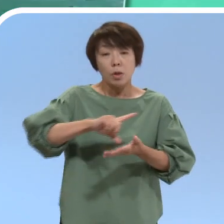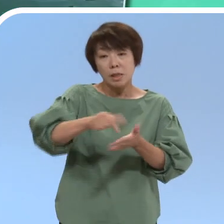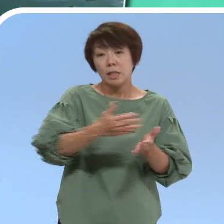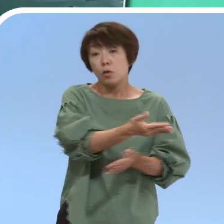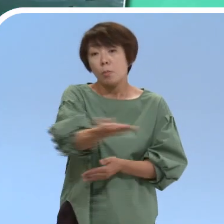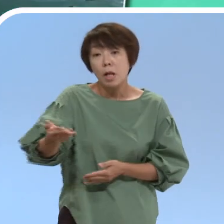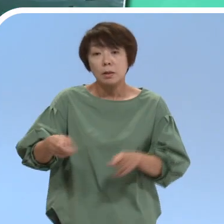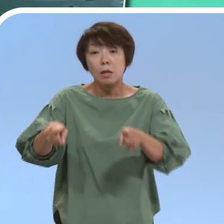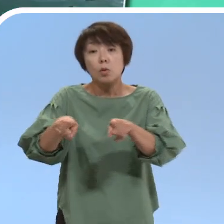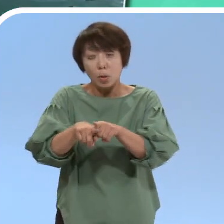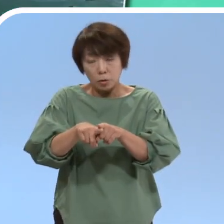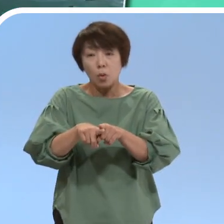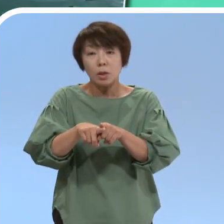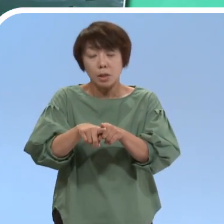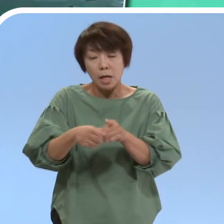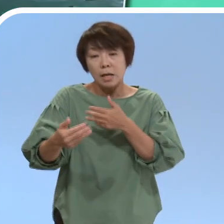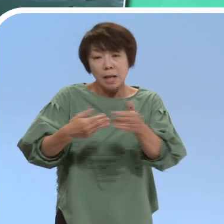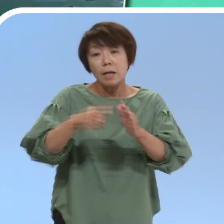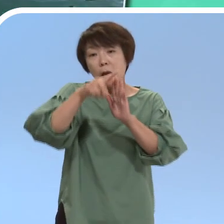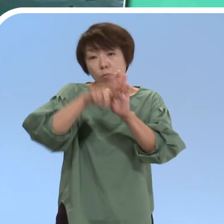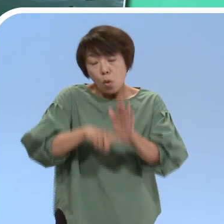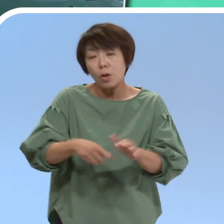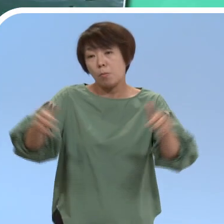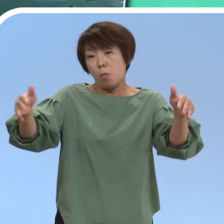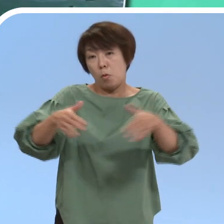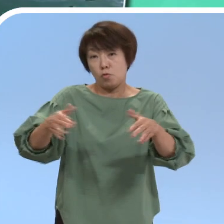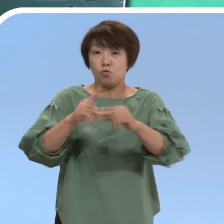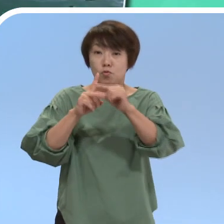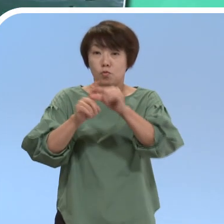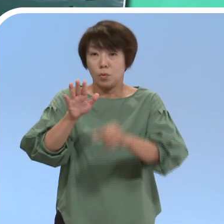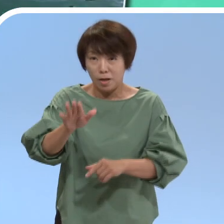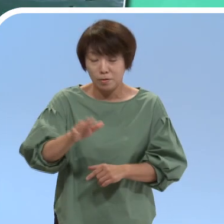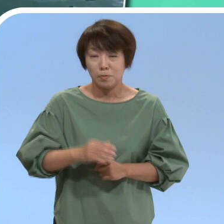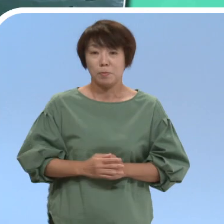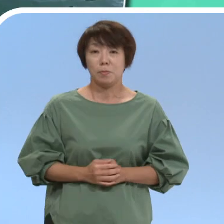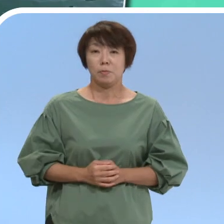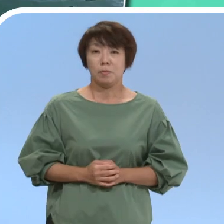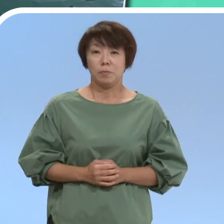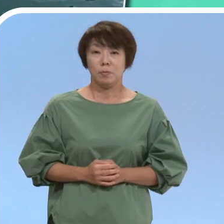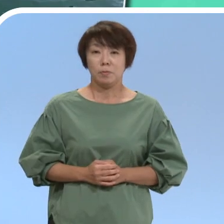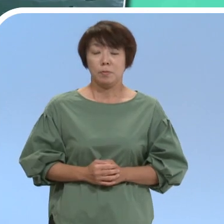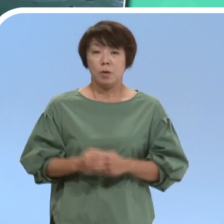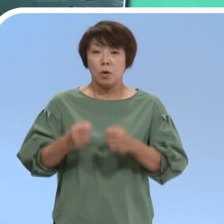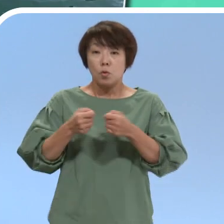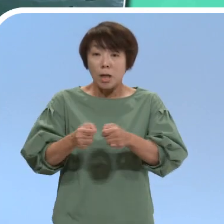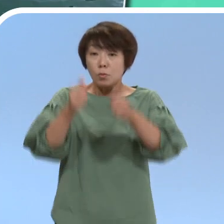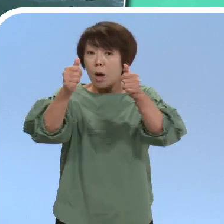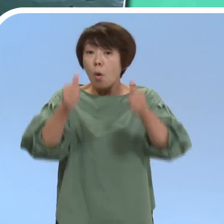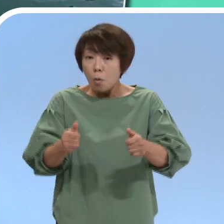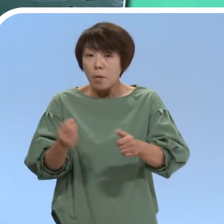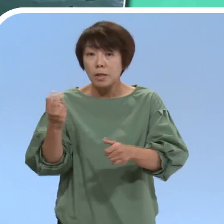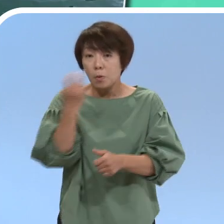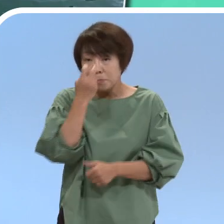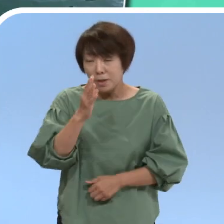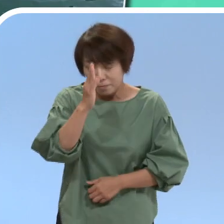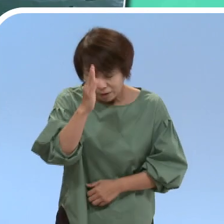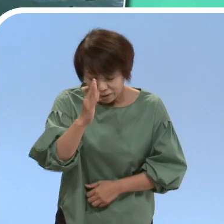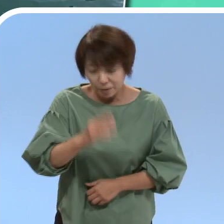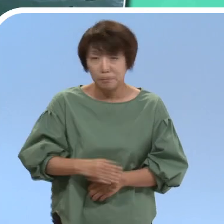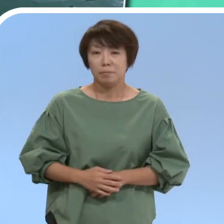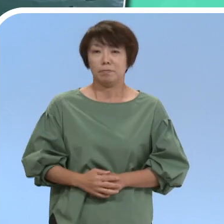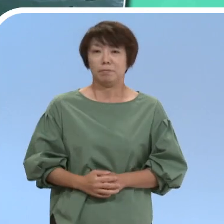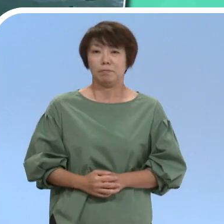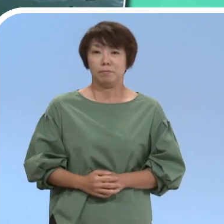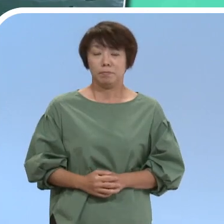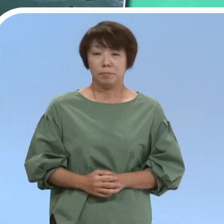も地域の皆さんと一緒にフィーパビを増やしていこうと体験プログラムを募集中です。詳しくはホームページをご覧